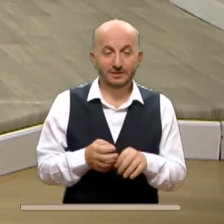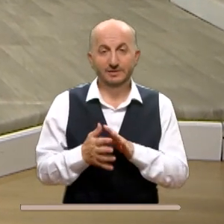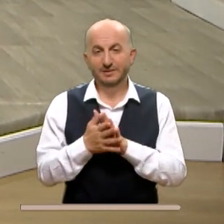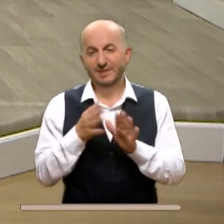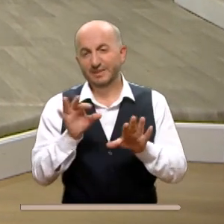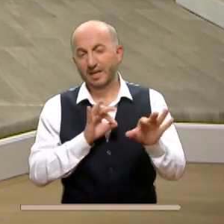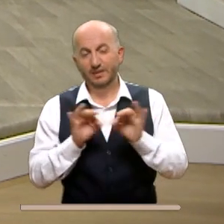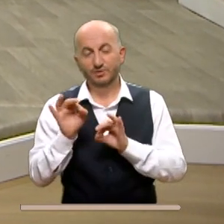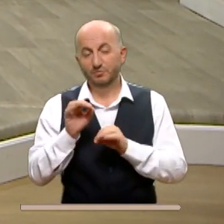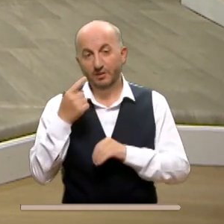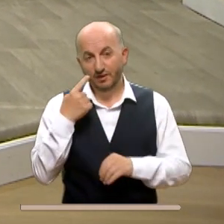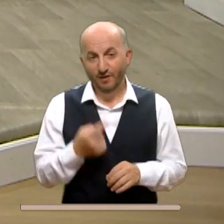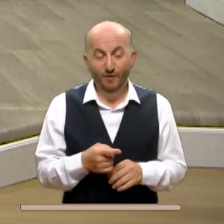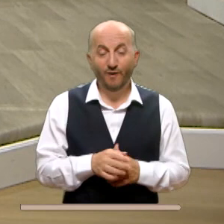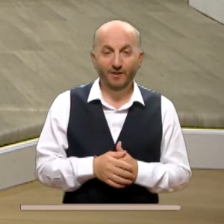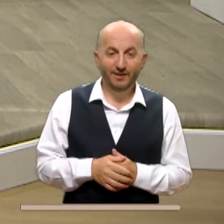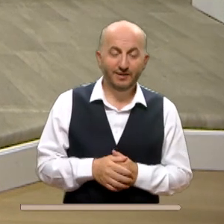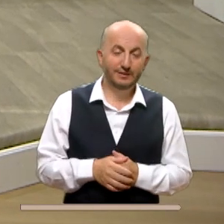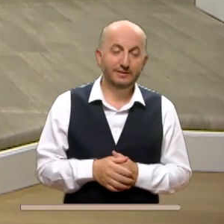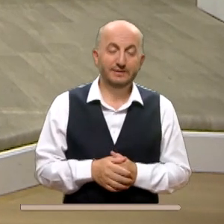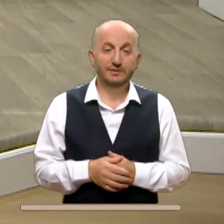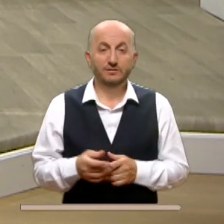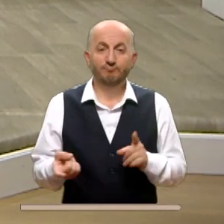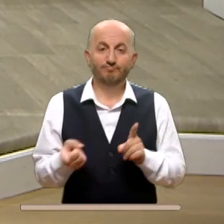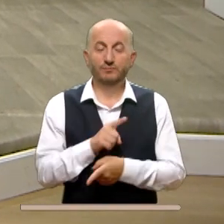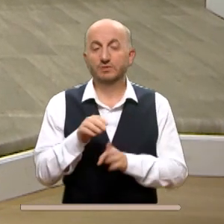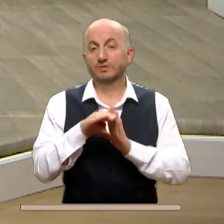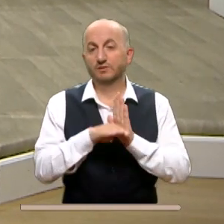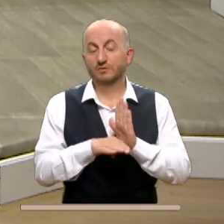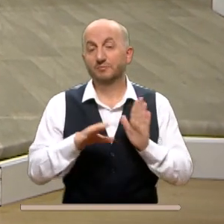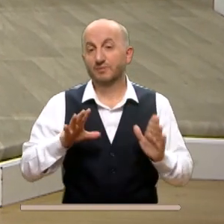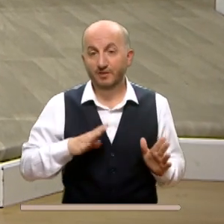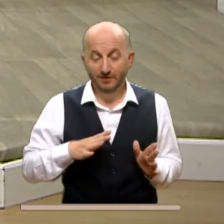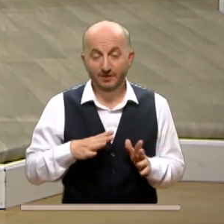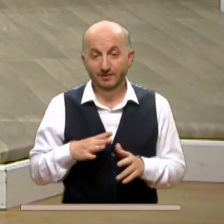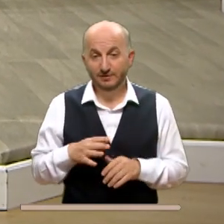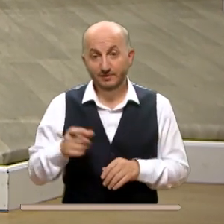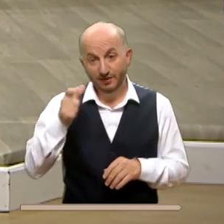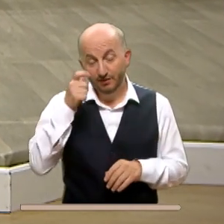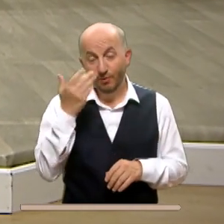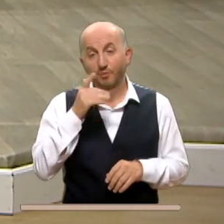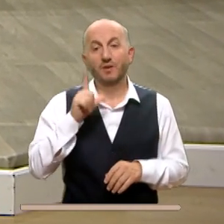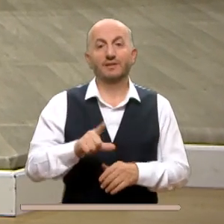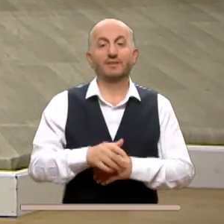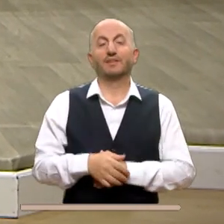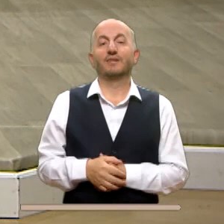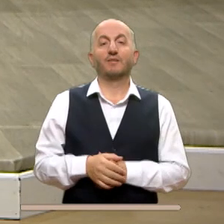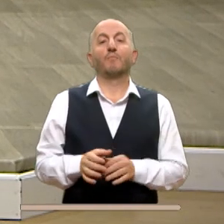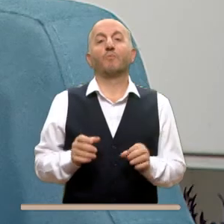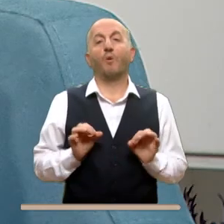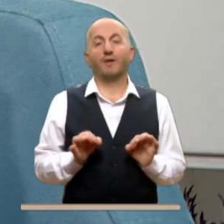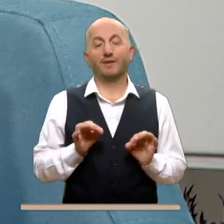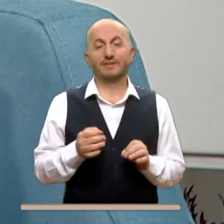tercih durumlarına göre ücretlerde çeşitli indirimler var. Onları dikkatli okumalılar Bir defa bizi muhakkak ziyaret